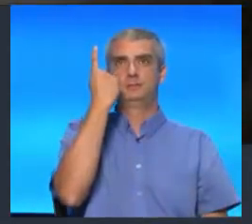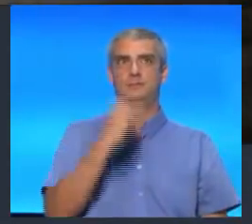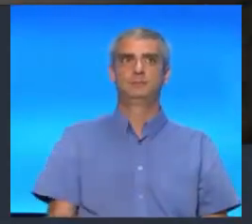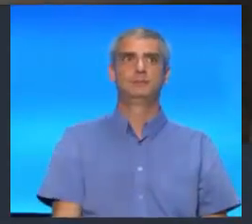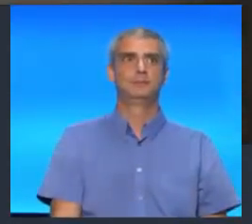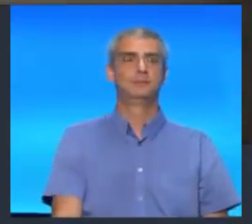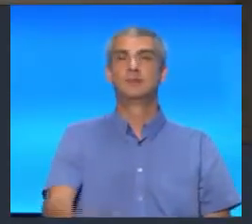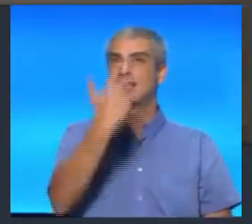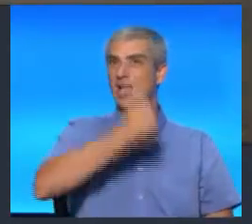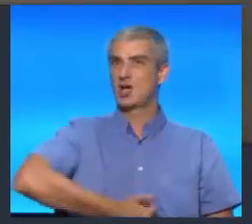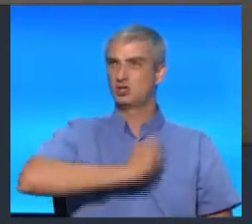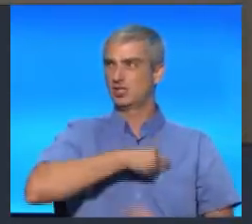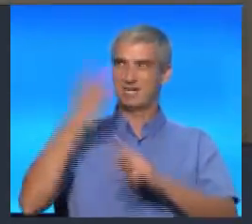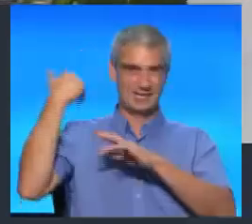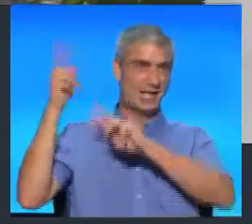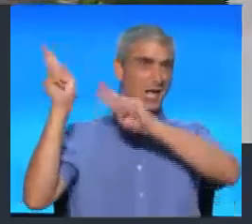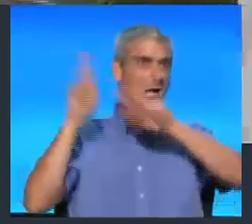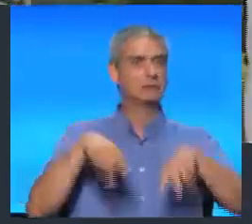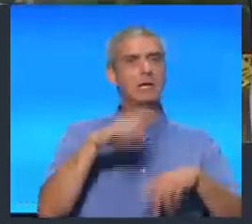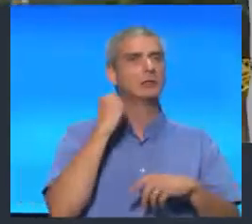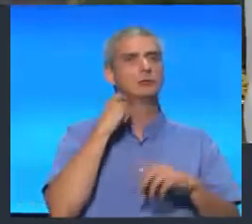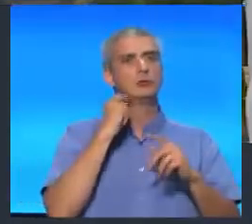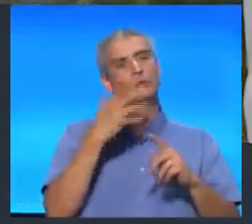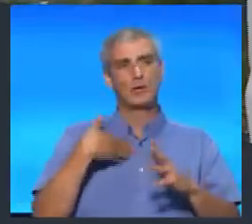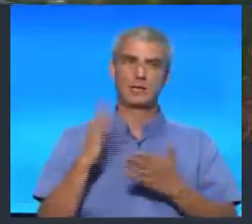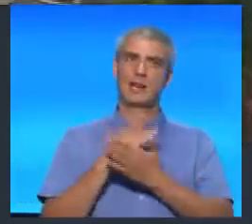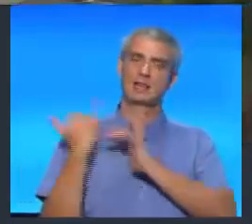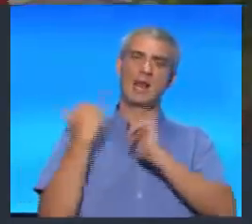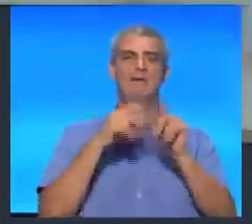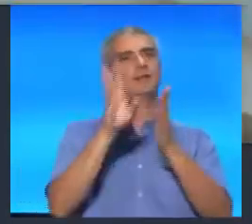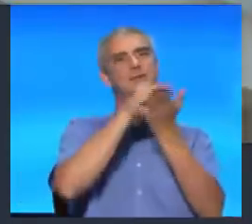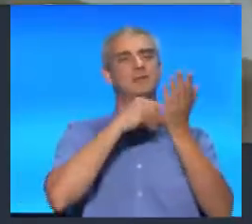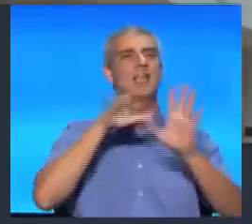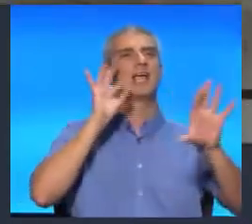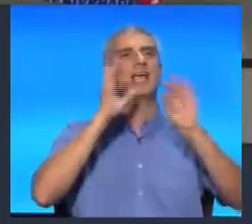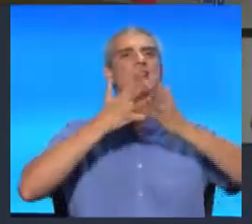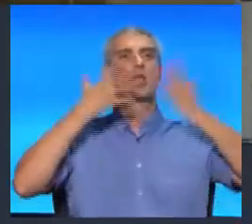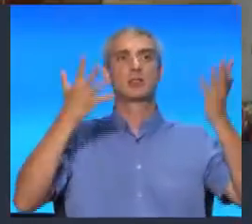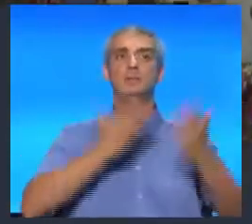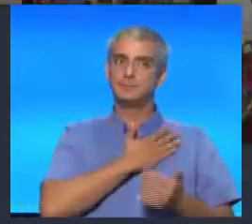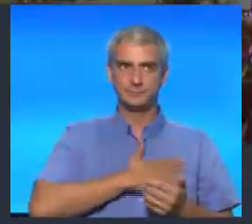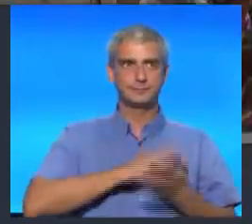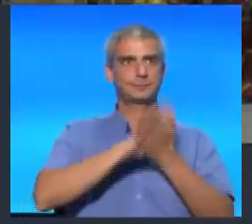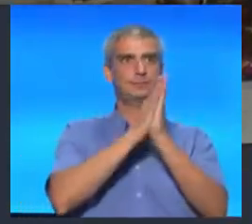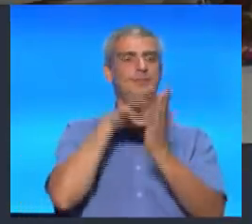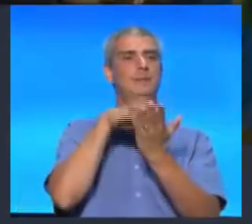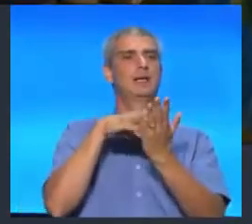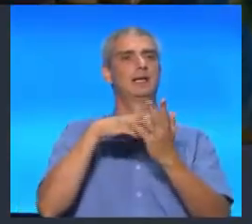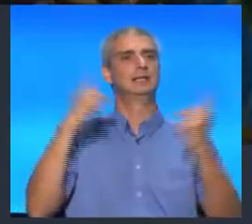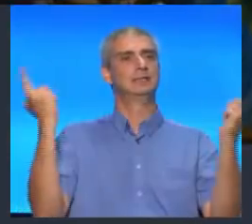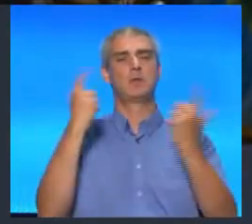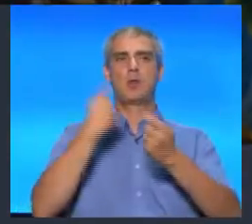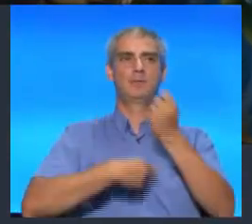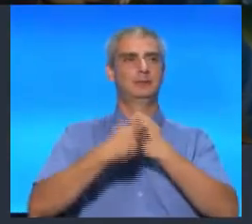כשחזר ניצן לראשון לציון המנומנמת, הוא החליט להביא אליה את אמריקה של הקניונים, בשאיפה שתהפוך למוקד בילוי ומסחר